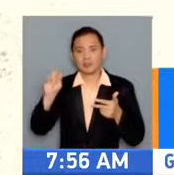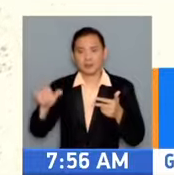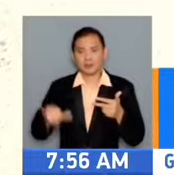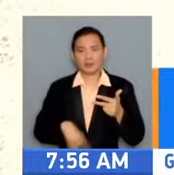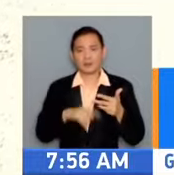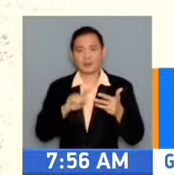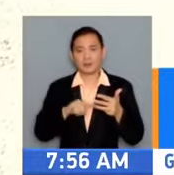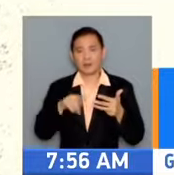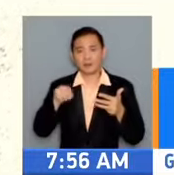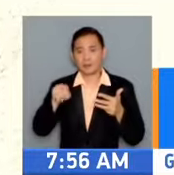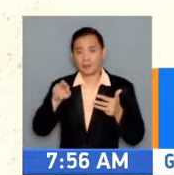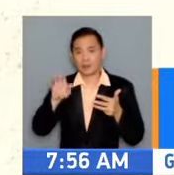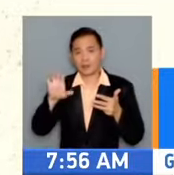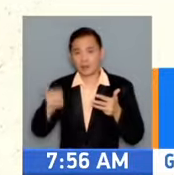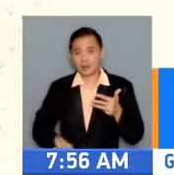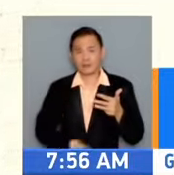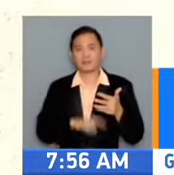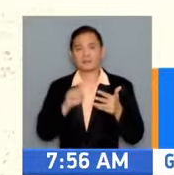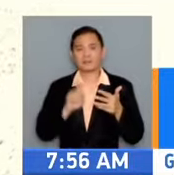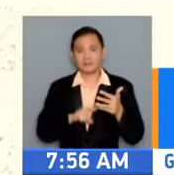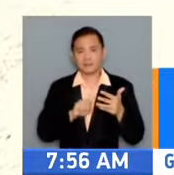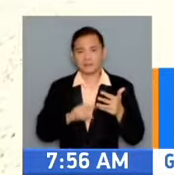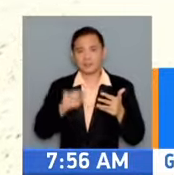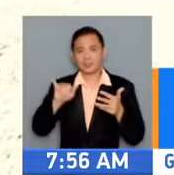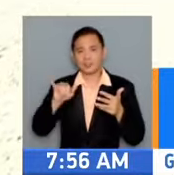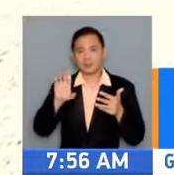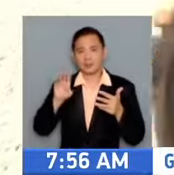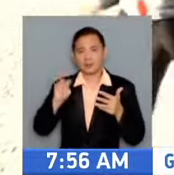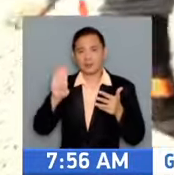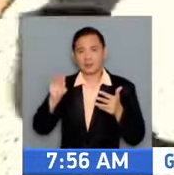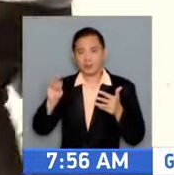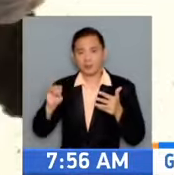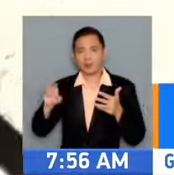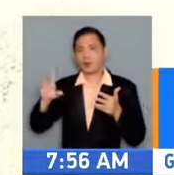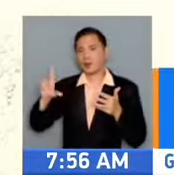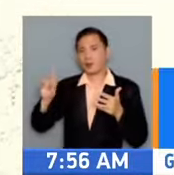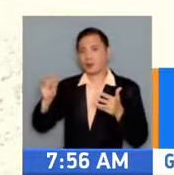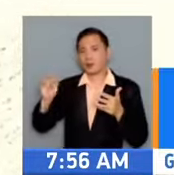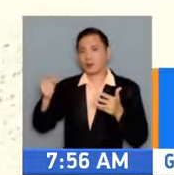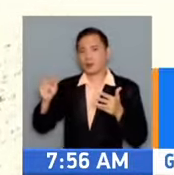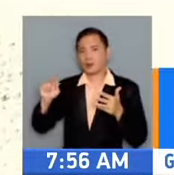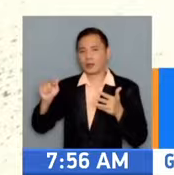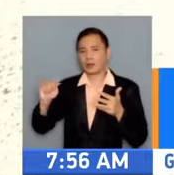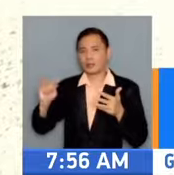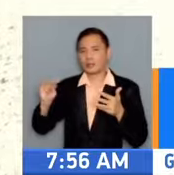Limpo at yung kanilang jambong Longganisa. Alright.